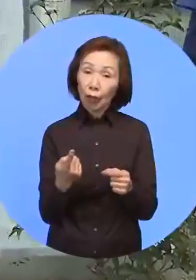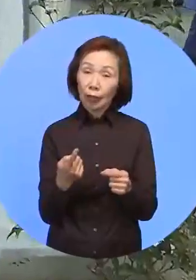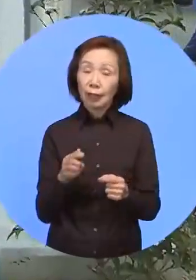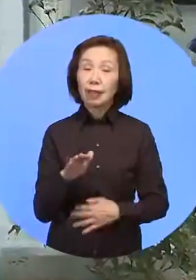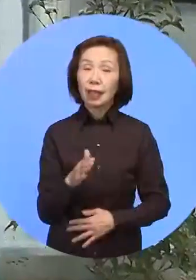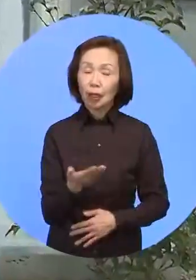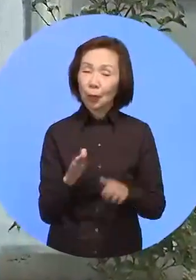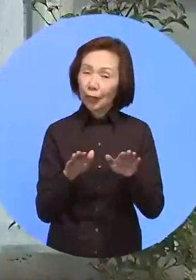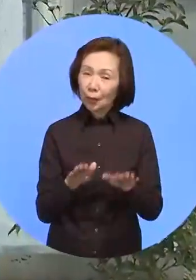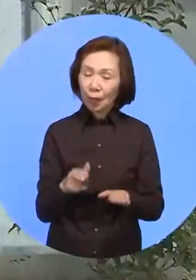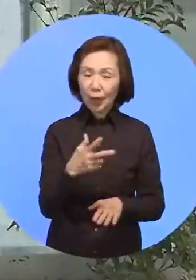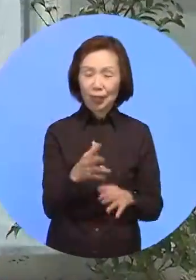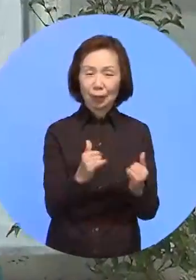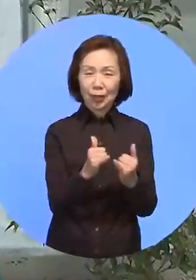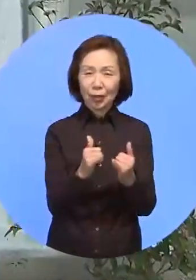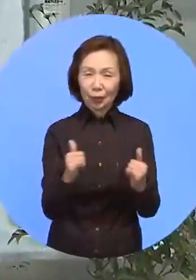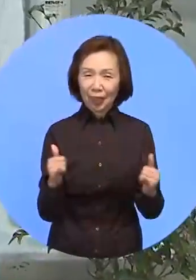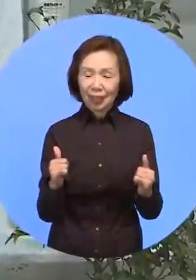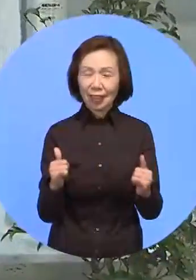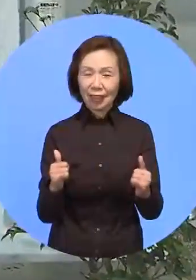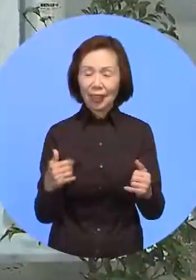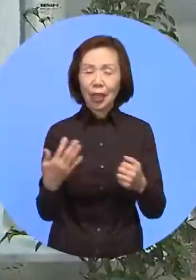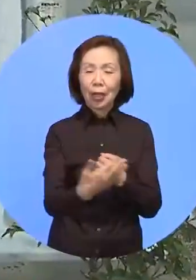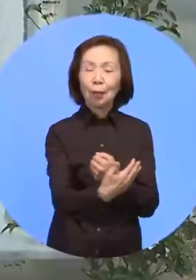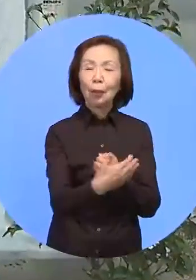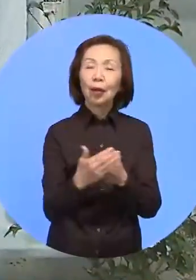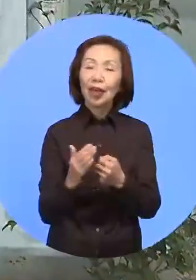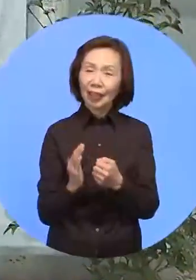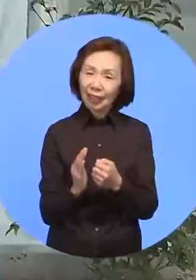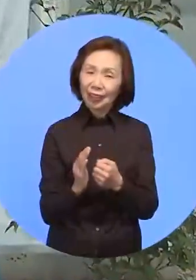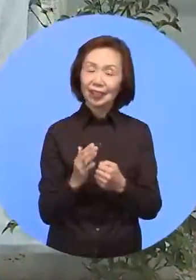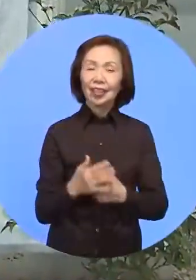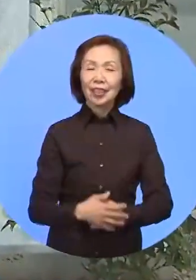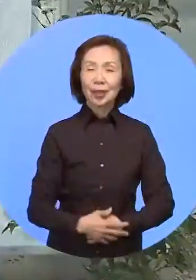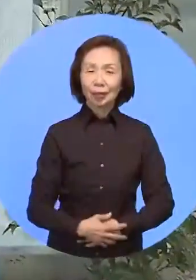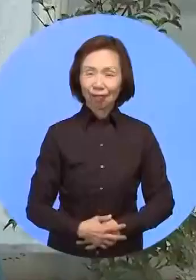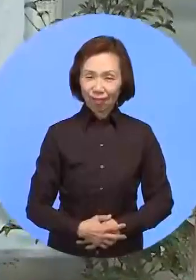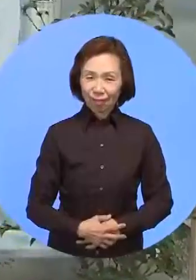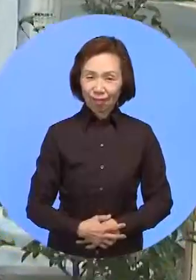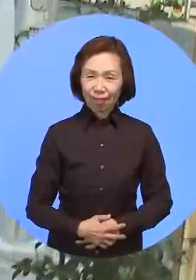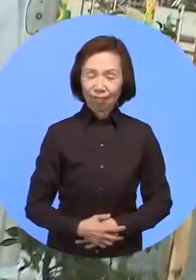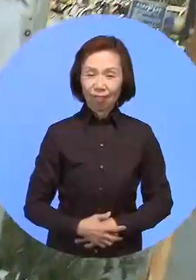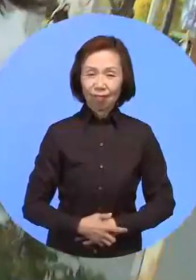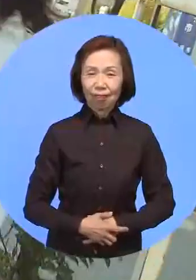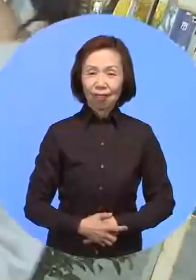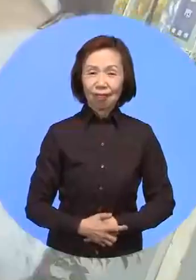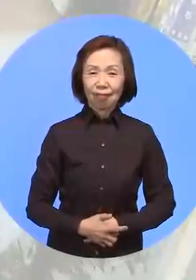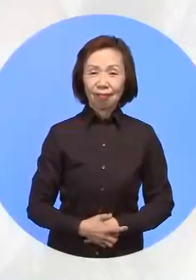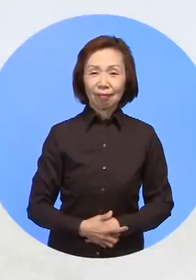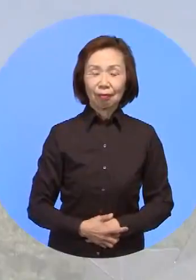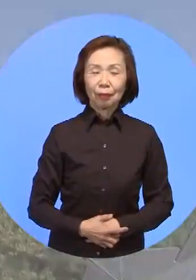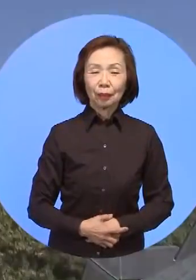が、現在は市民の皆さんの手によって守られているんです。